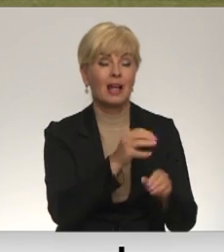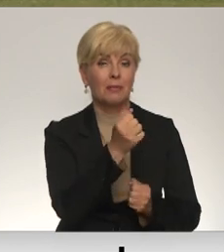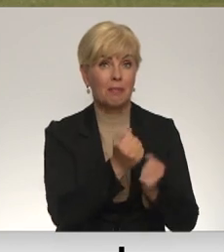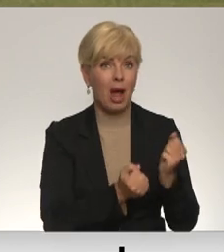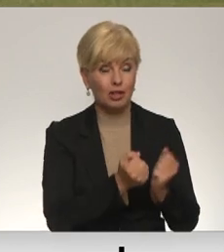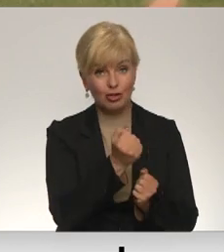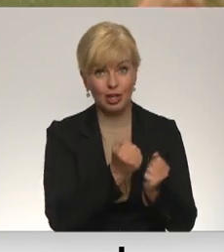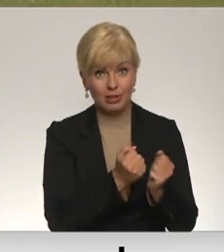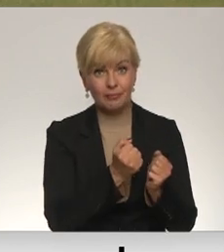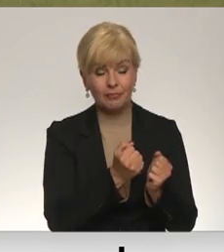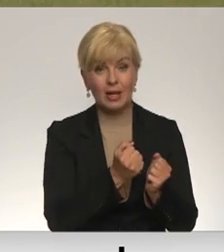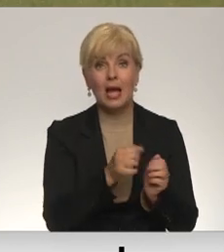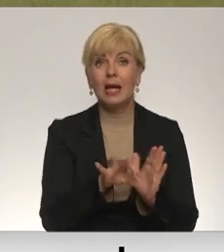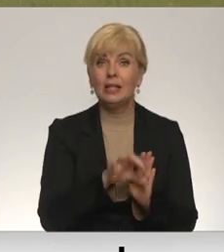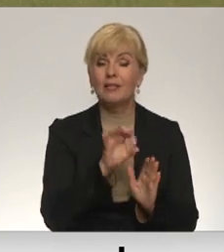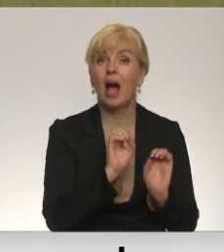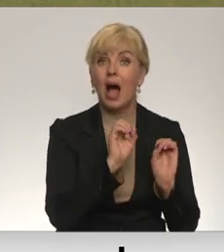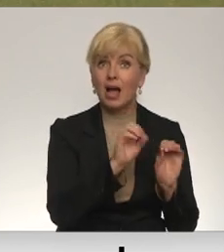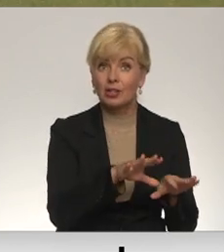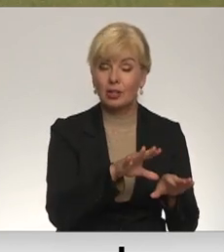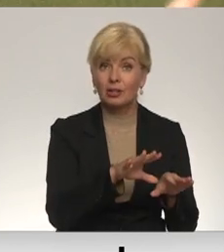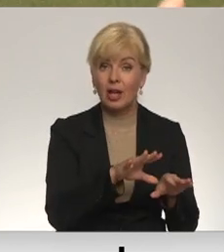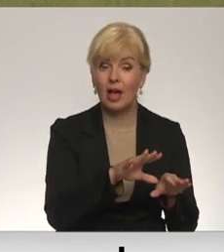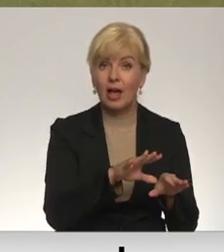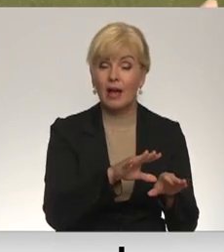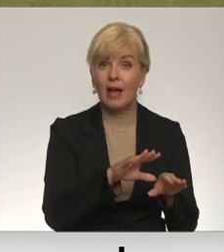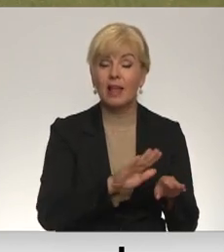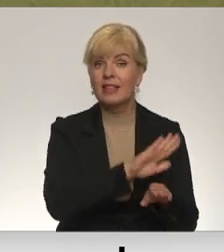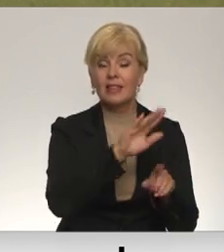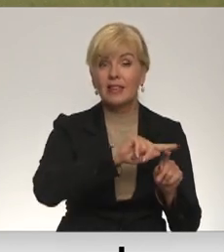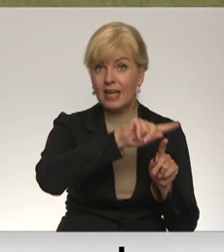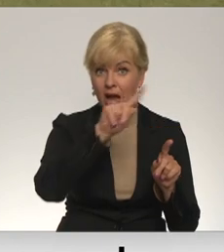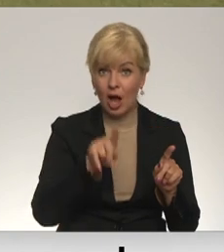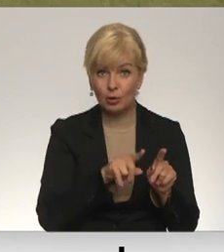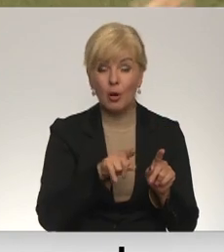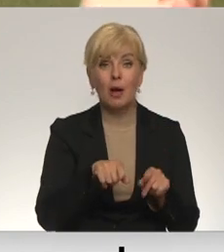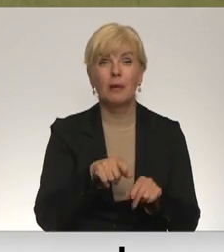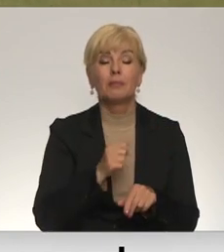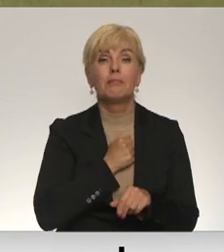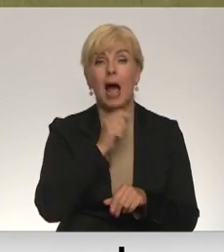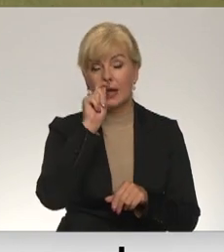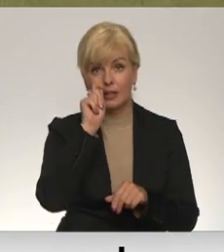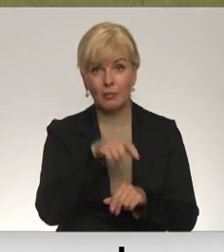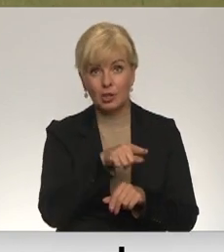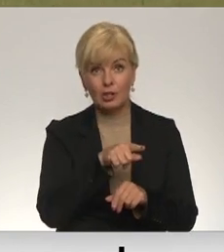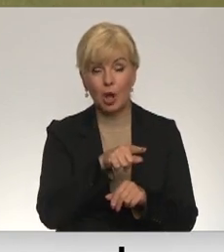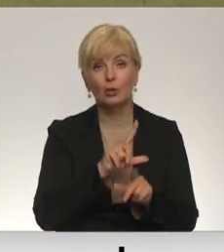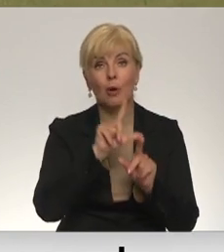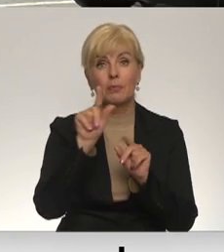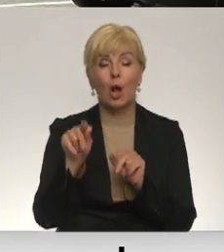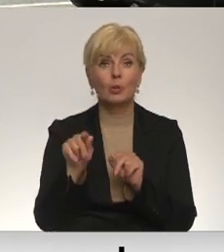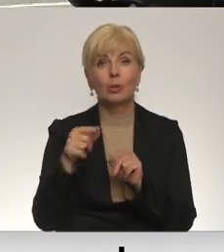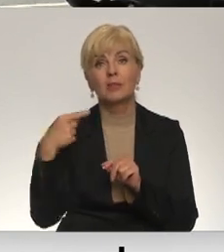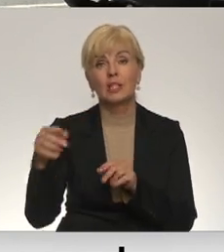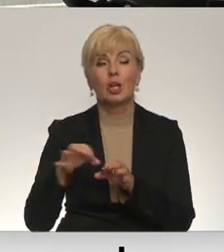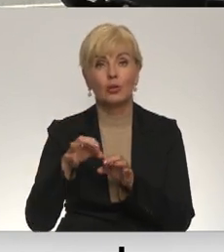tad, ja mēs izvēlamies viņu atstāt uz visu dienu, tad mēs baidāmies zaudēt šo vietu un doties tālāk uz citu blakus novadu.